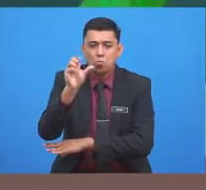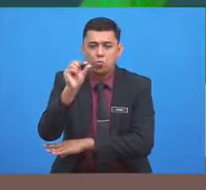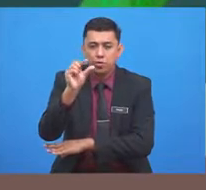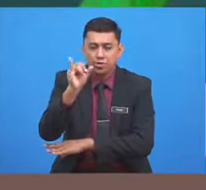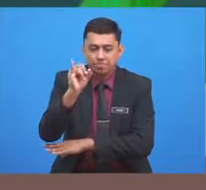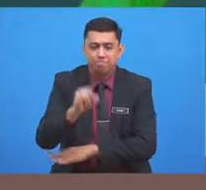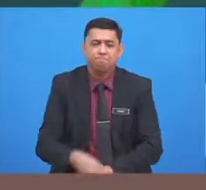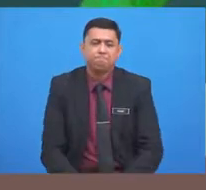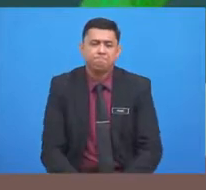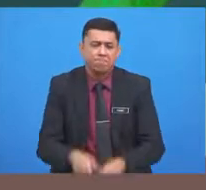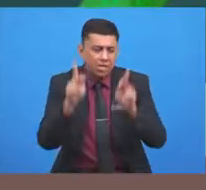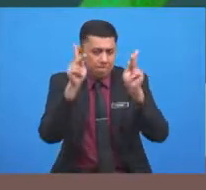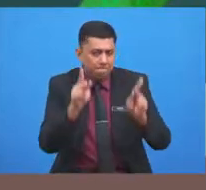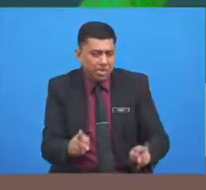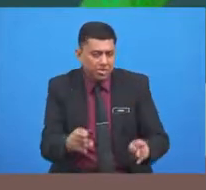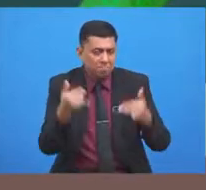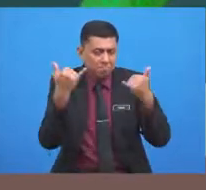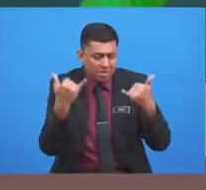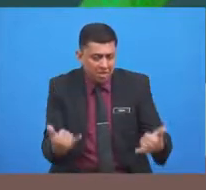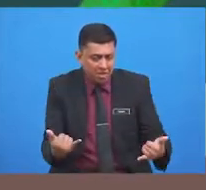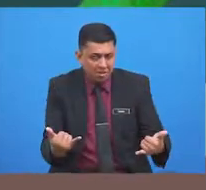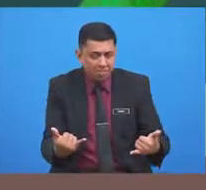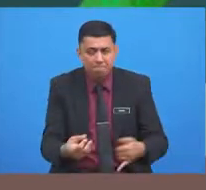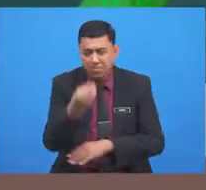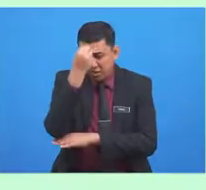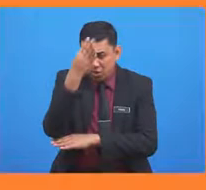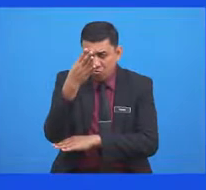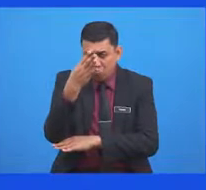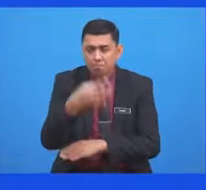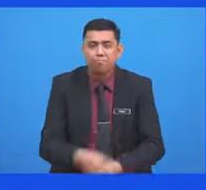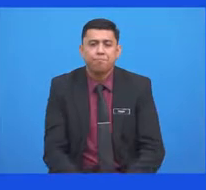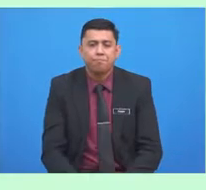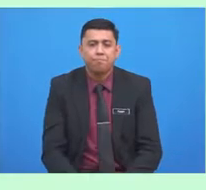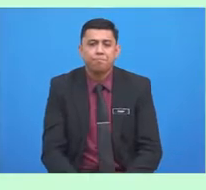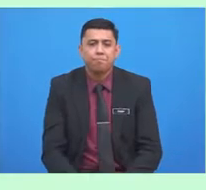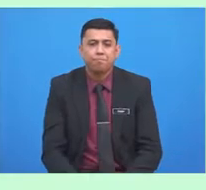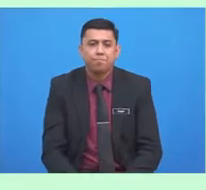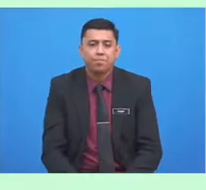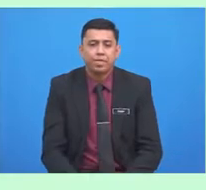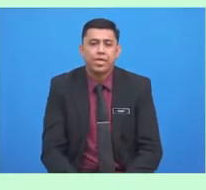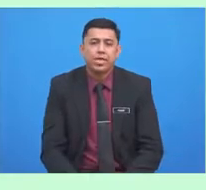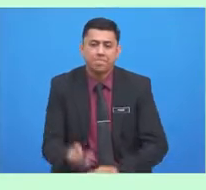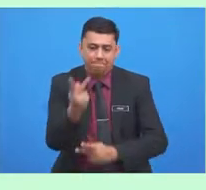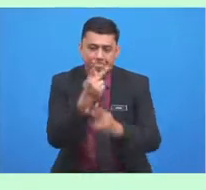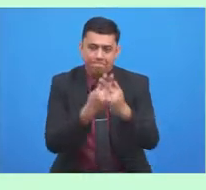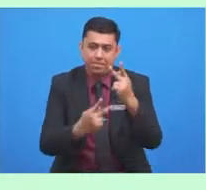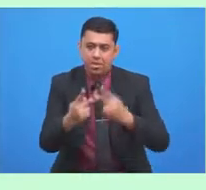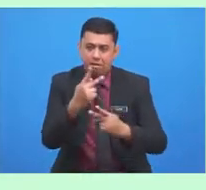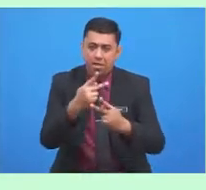Baiklah pelajar-pelajar, sekarang cikgu akan terangkan pula konsep kitaran